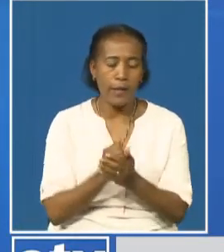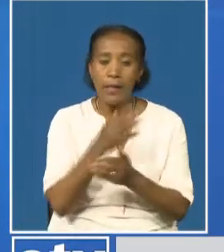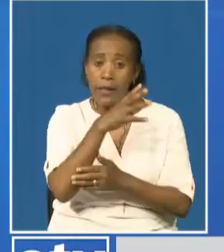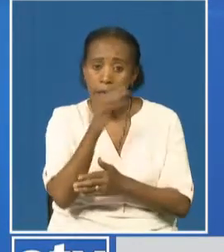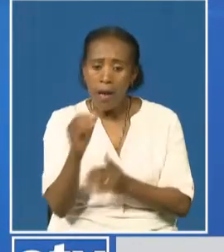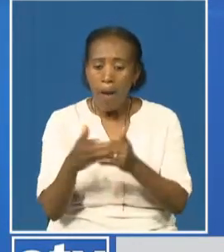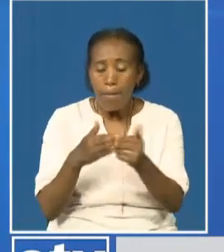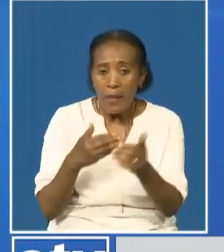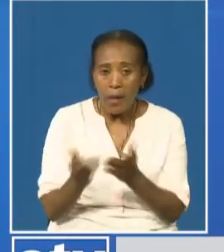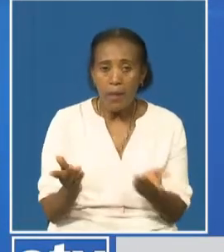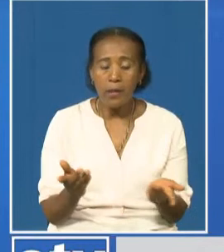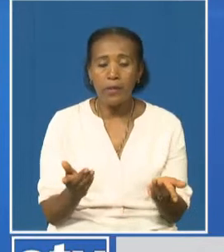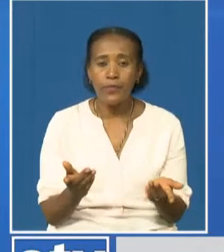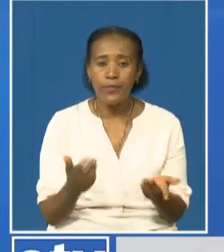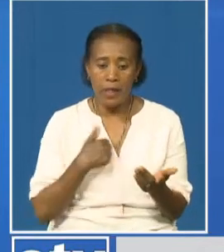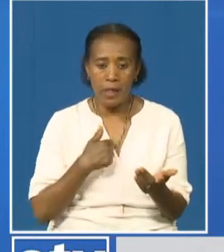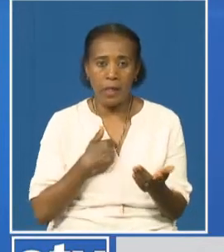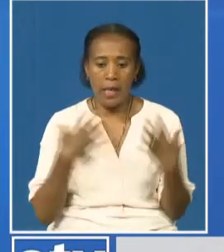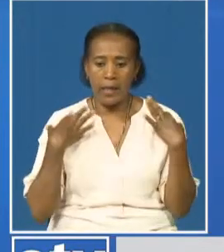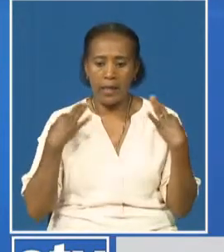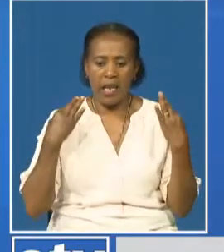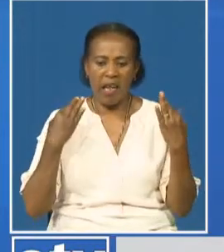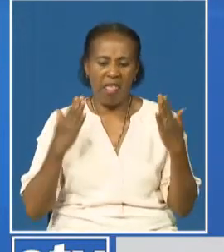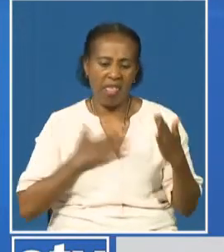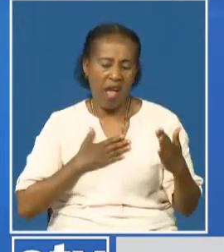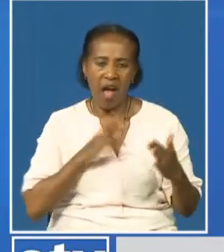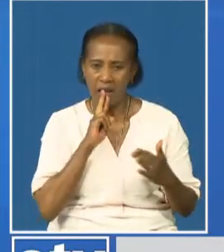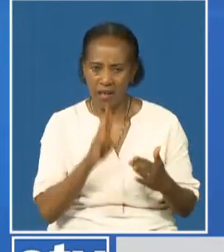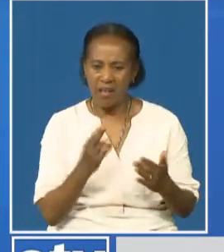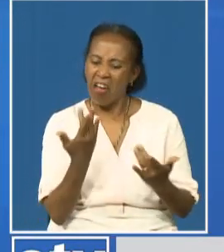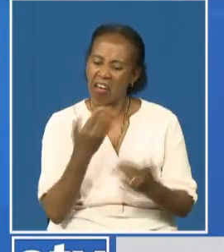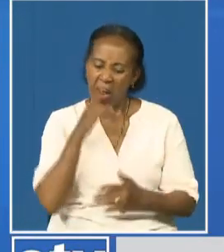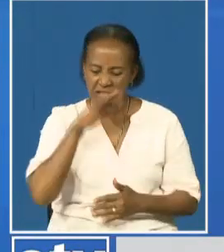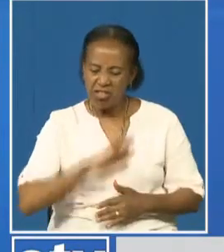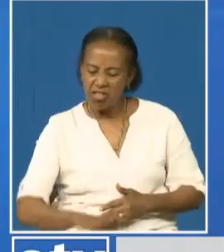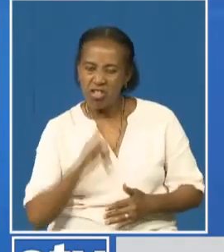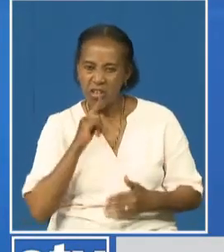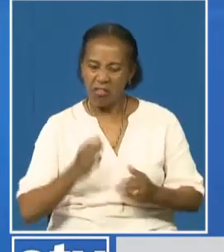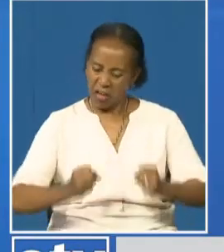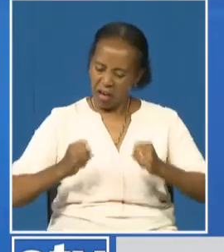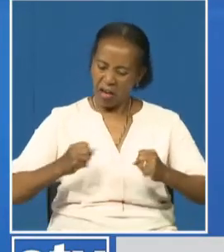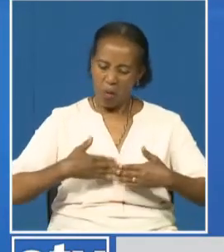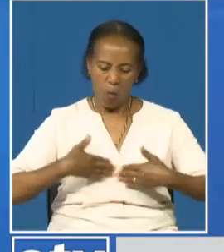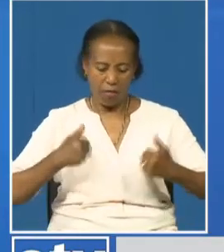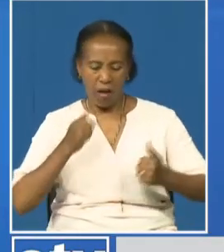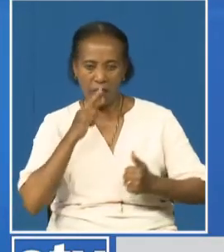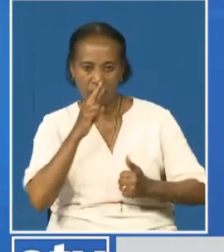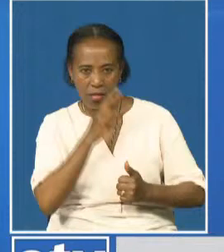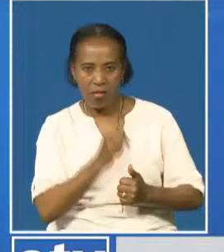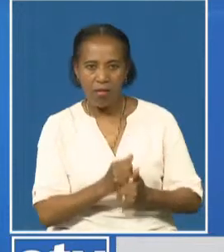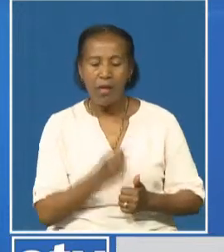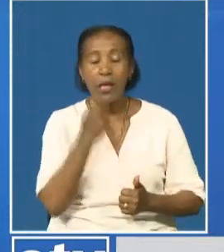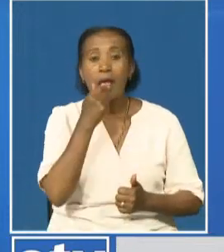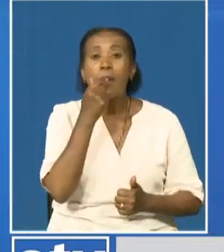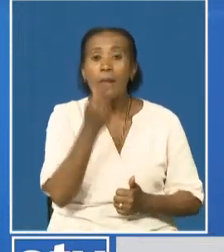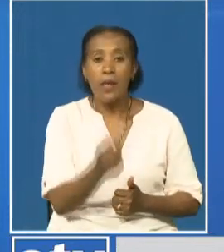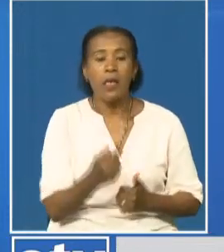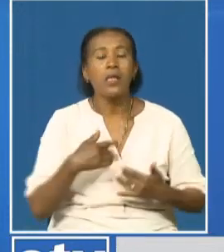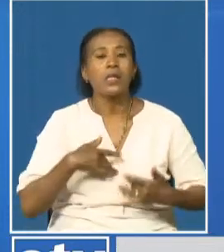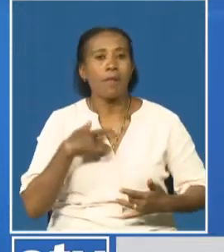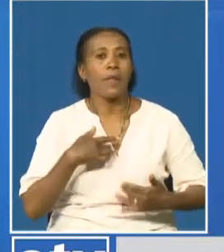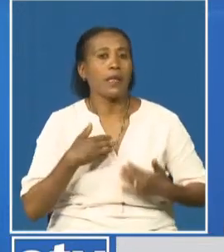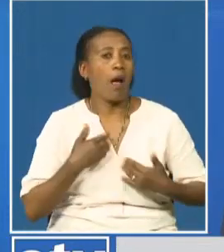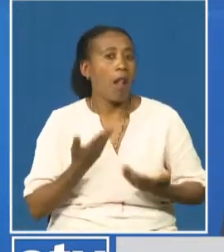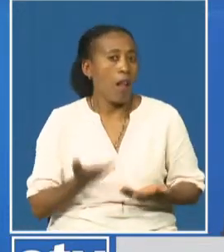እና ምናልባት እኔ ጤነኛ ነኝ ገና ልጅ ነኝ ወጣት ነኝ ጠንካራ ነኝ የሚል